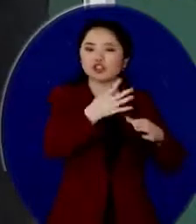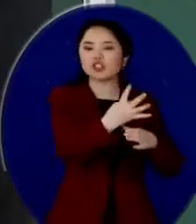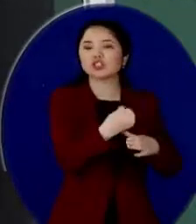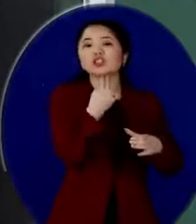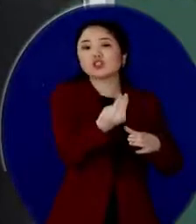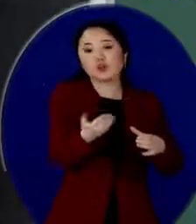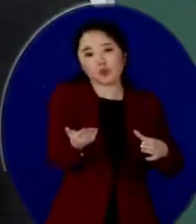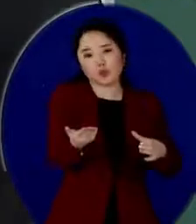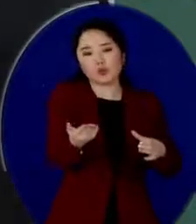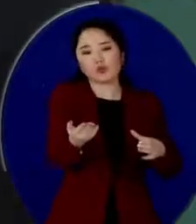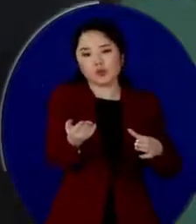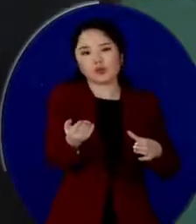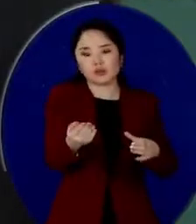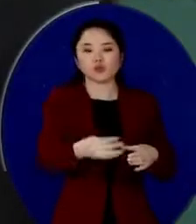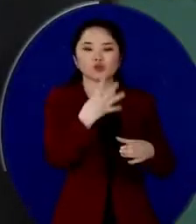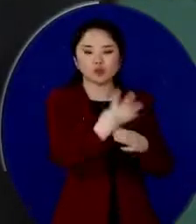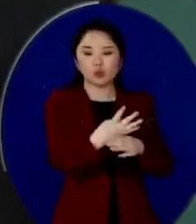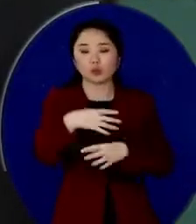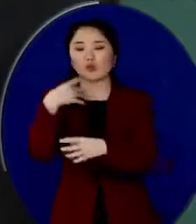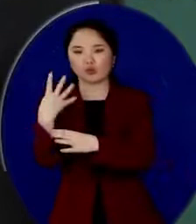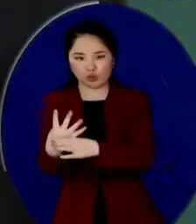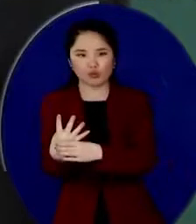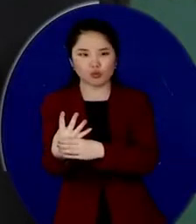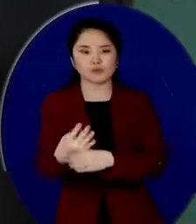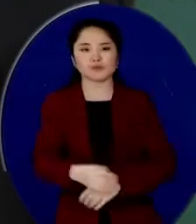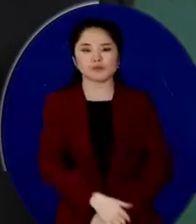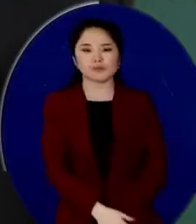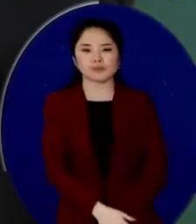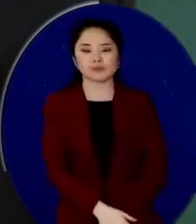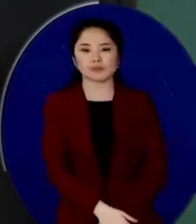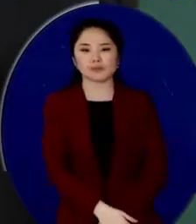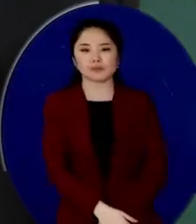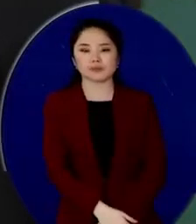болсон бэлээ. 4 харандаа.